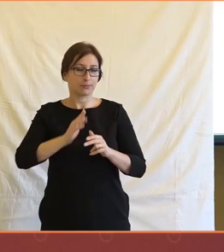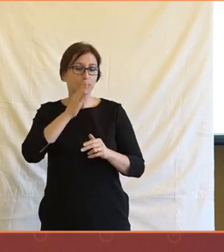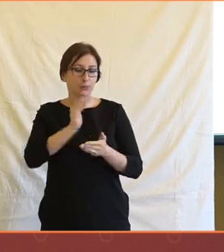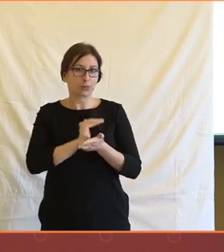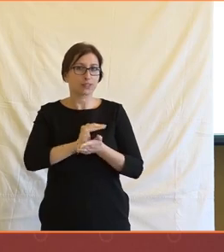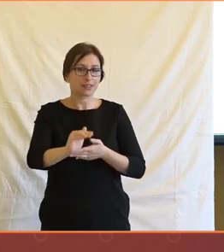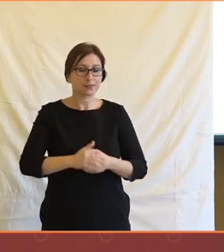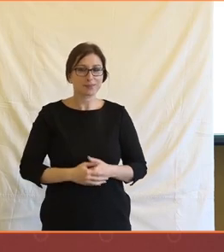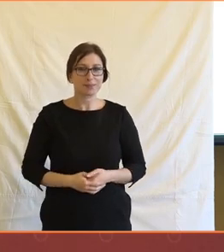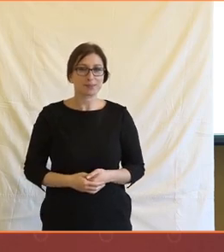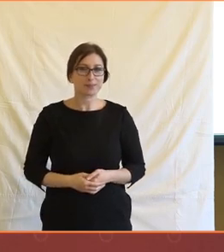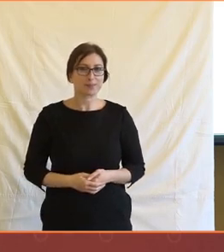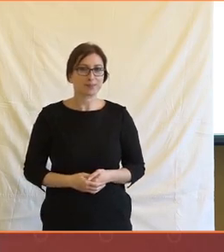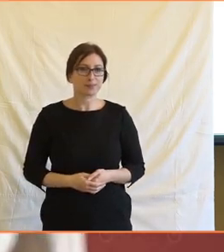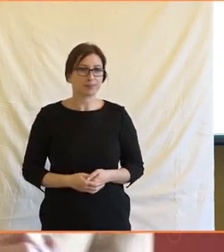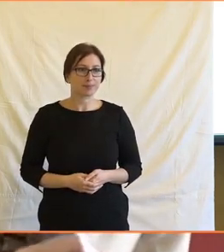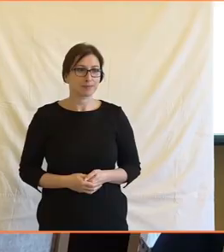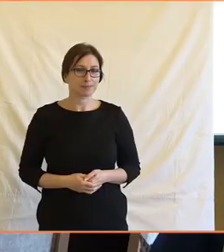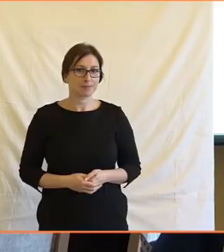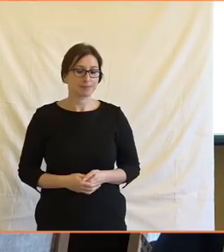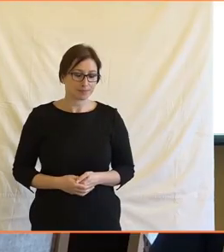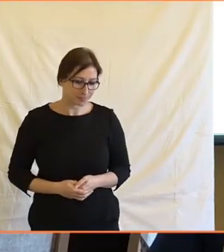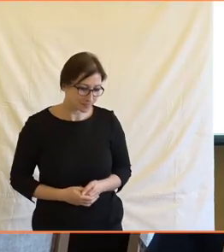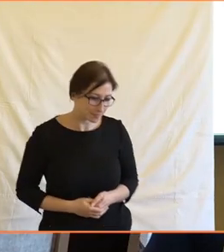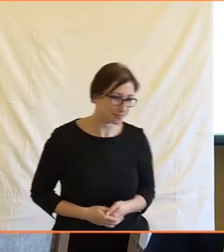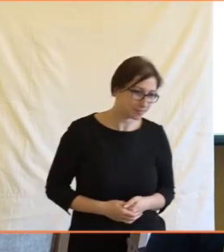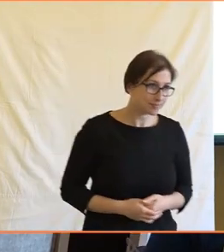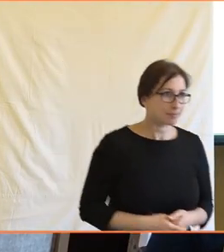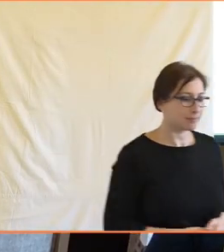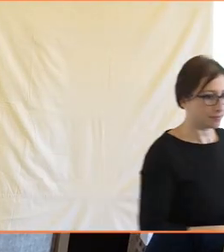velvyslance přetlumočí. Your Excellency, the floor is yours.